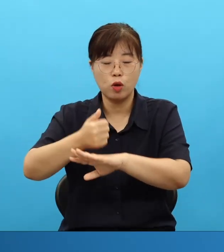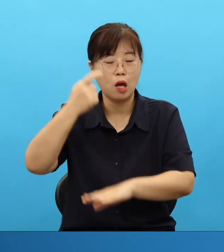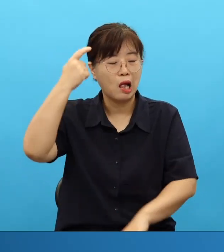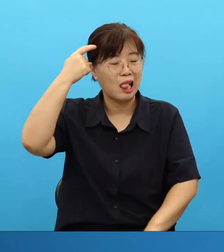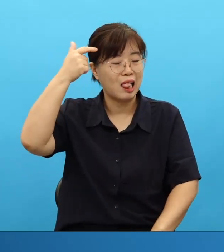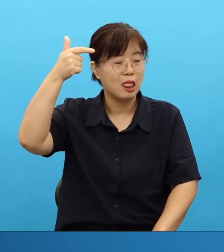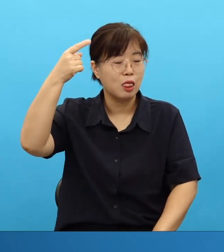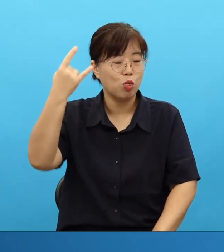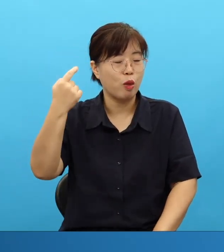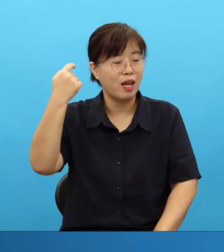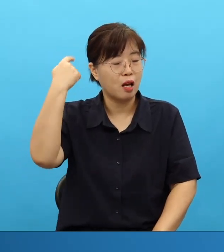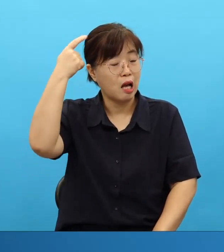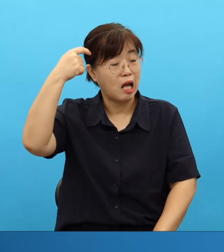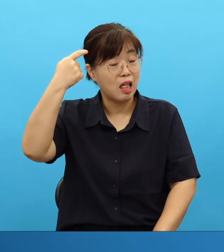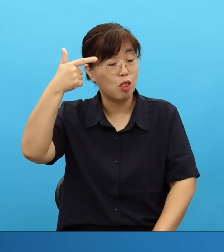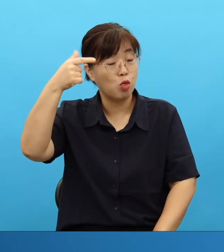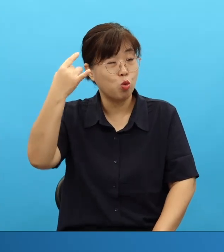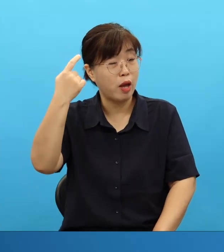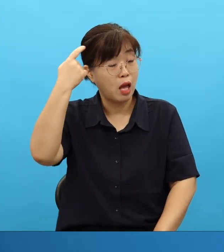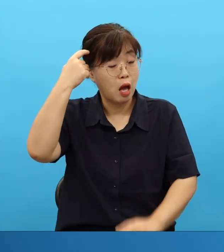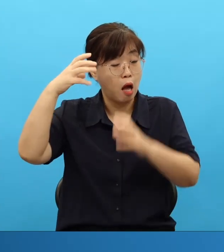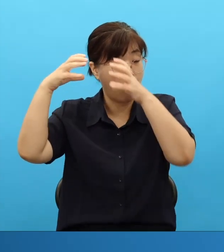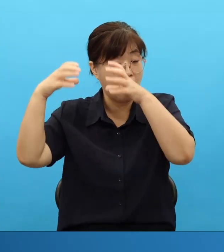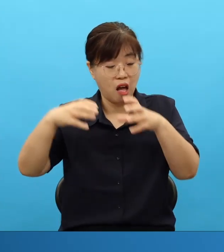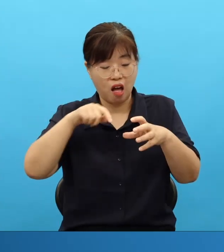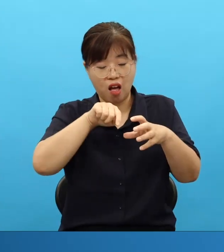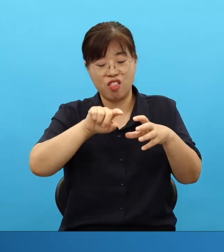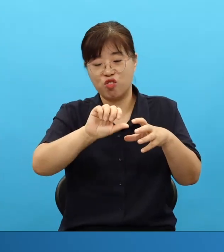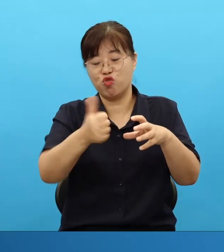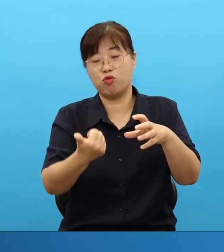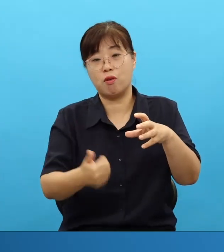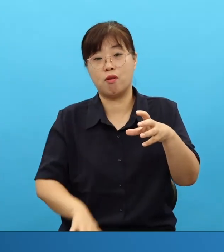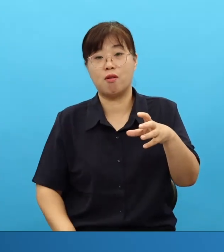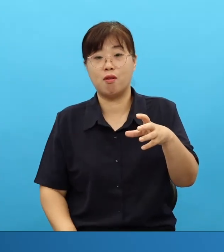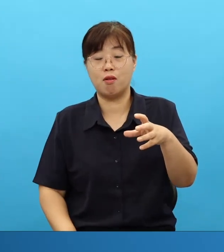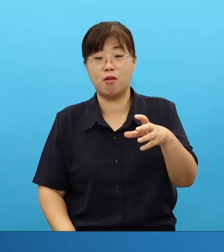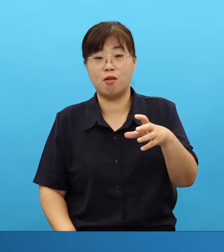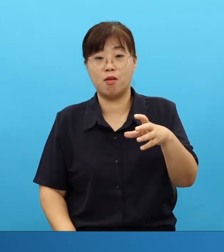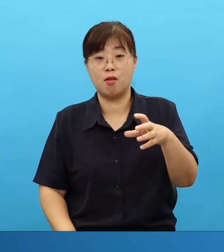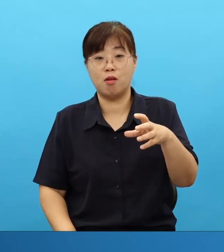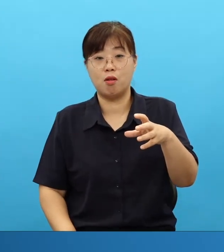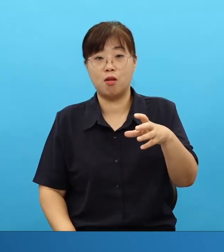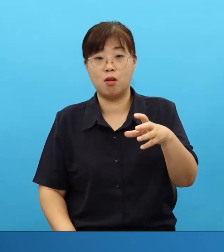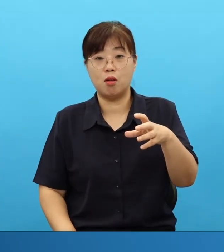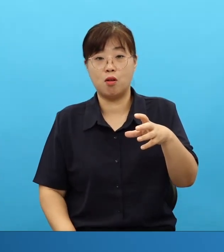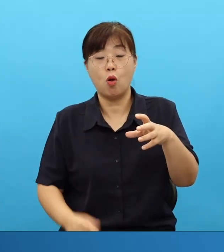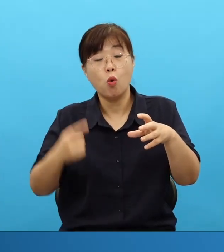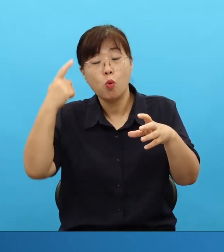죽습니다 모든 에너지는 뇌에서 시작되기 때문에요 기도 모르면